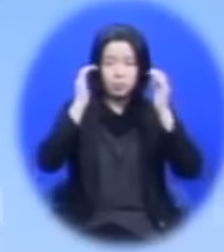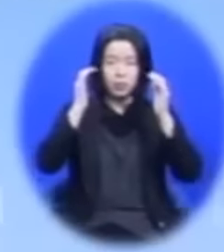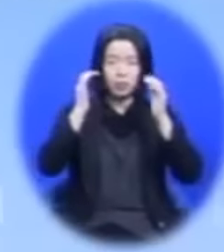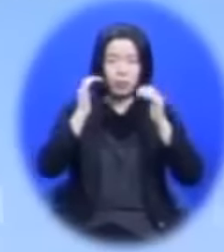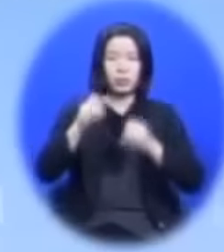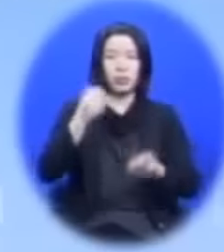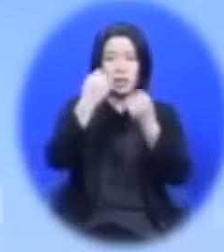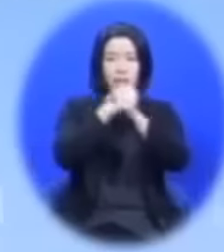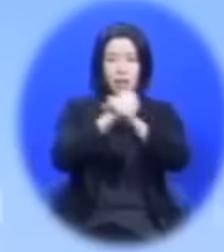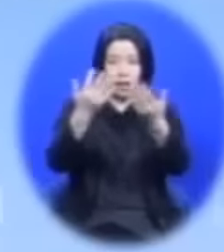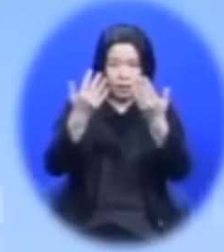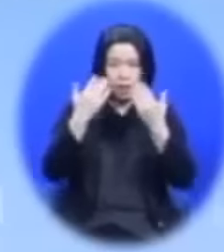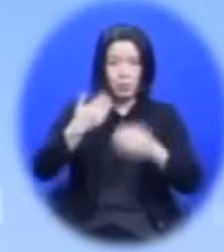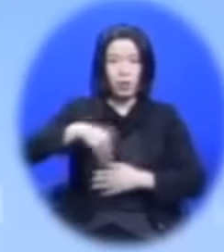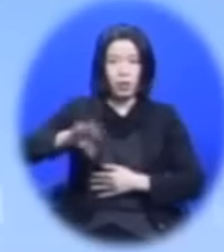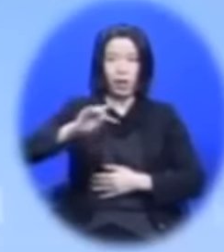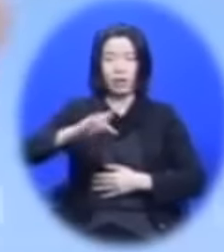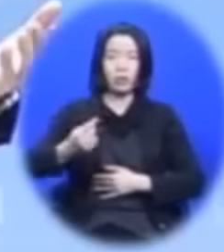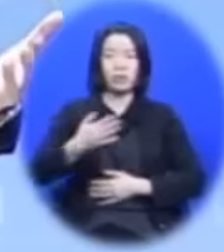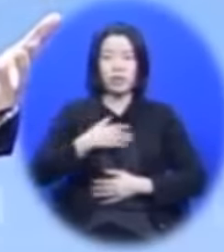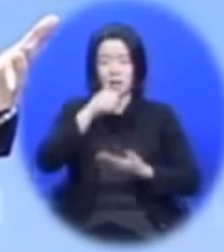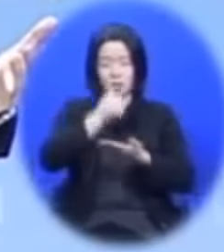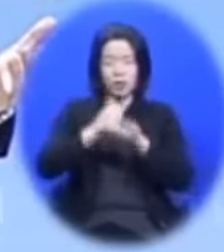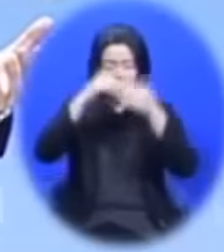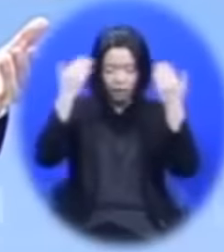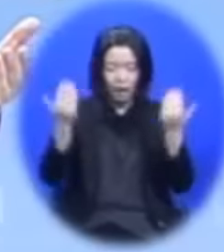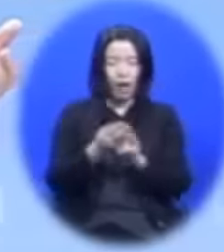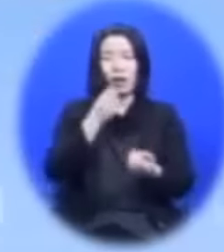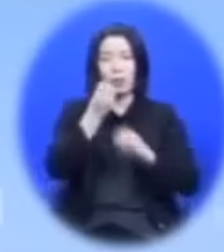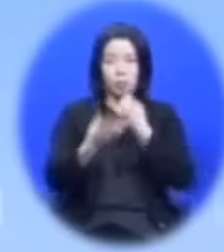감옥에 간다 하더라도 내 죄 다 고백하고